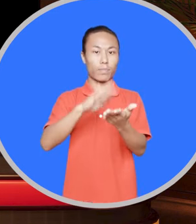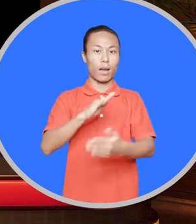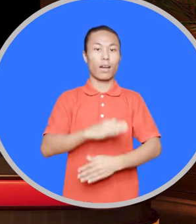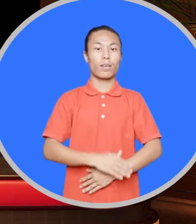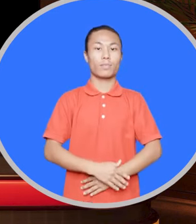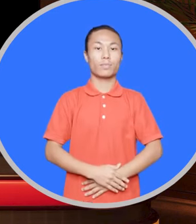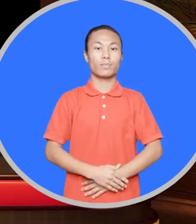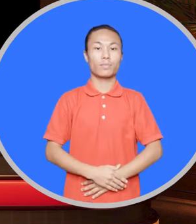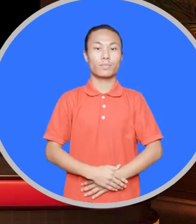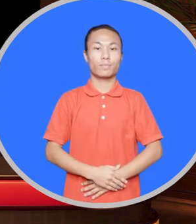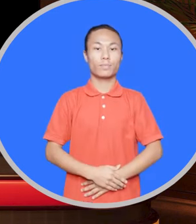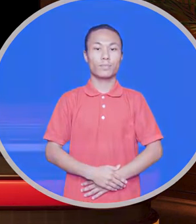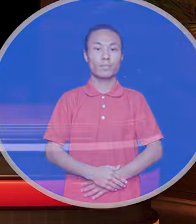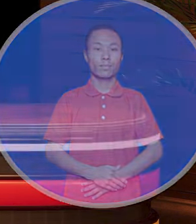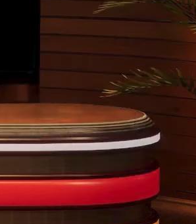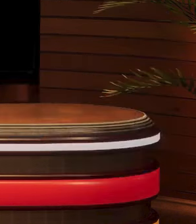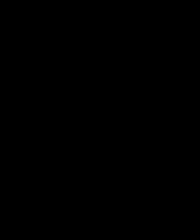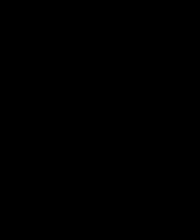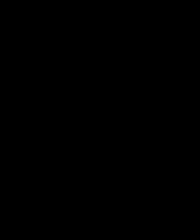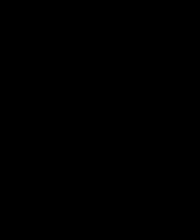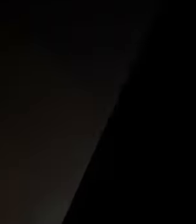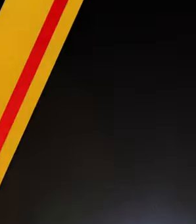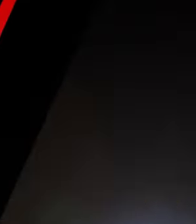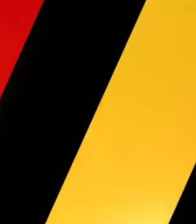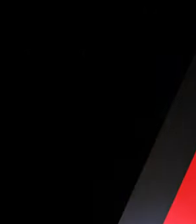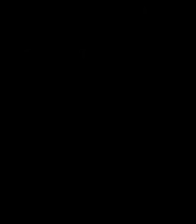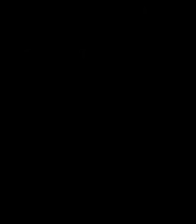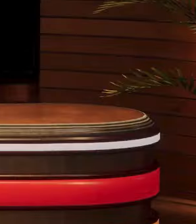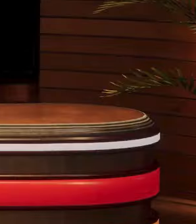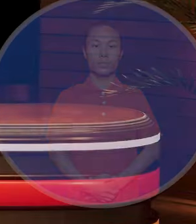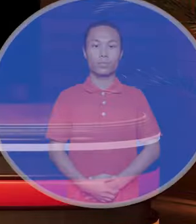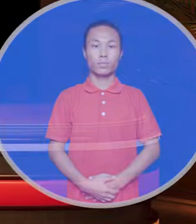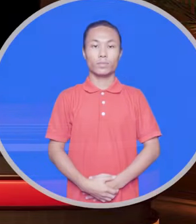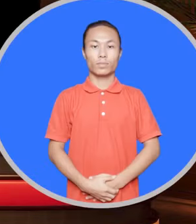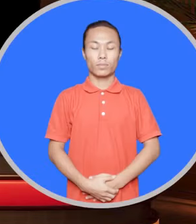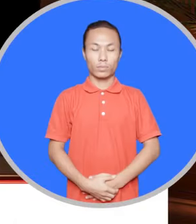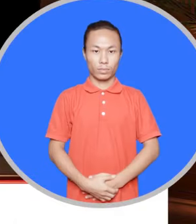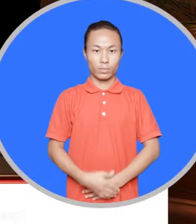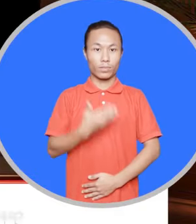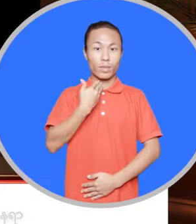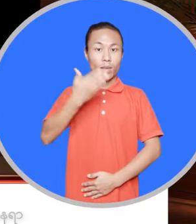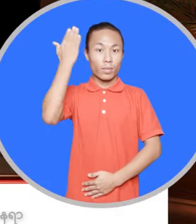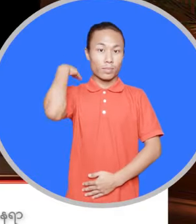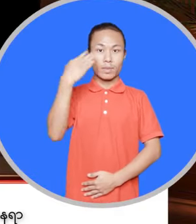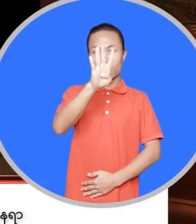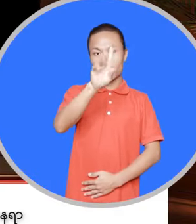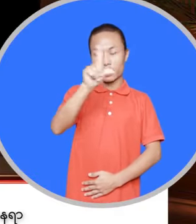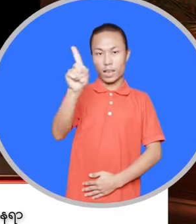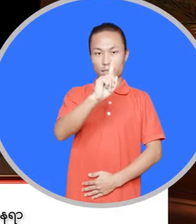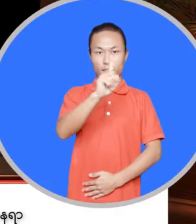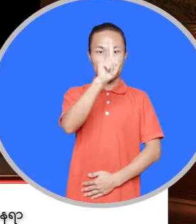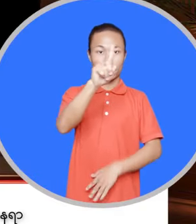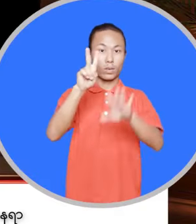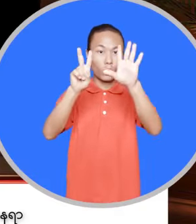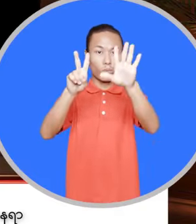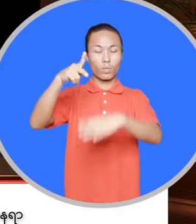ကျေးဇူးတင်ရှိကြောင်းဆက်လက်ဖော်ပြထားပါတယ်။ဆက်လက်တင်ဆက်ပေးမယ့်သတင်းကတော့အကြံဖတ်စစ်ကောင်စီရဲ့